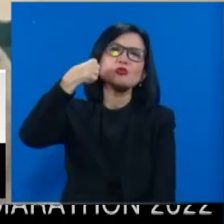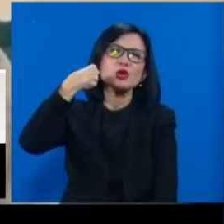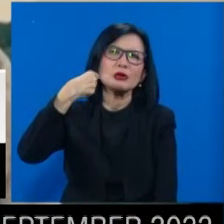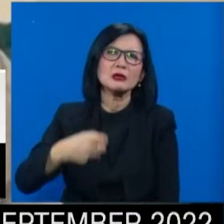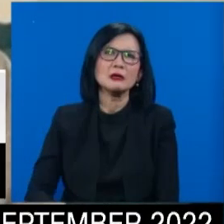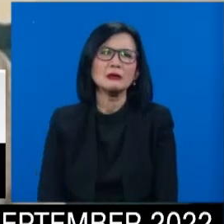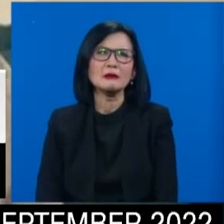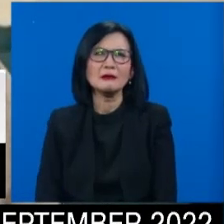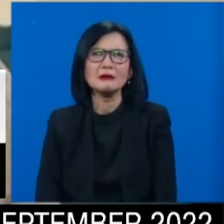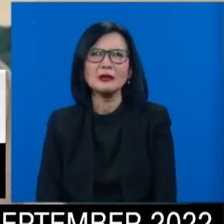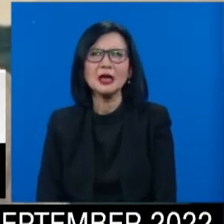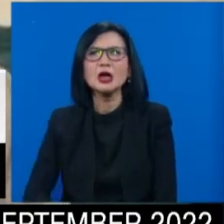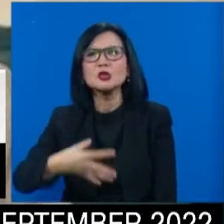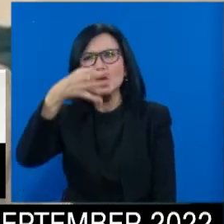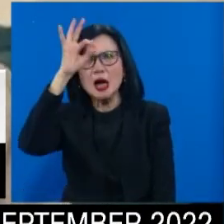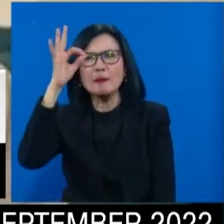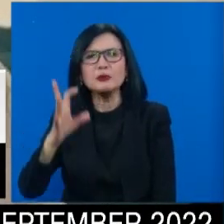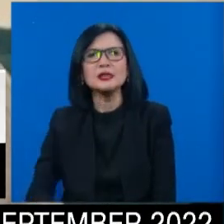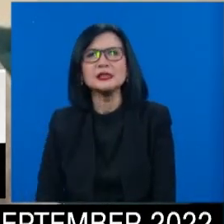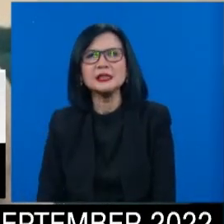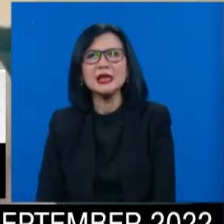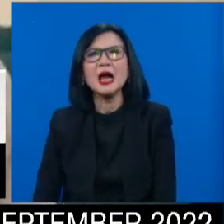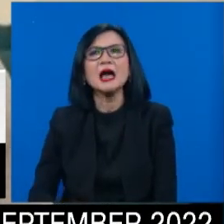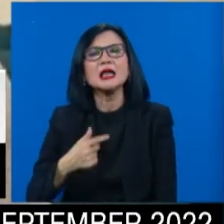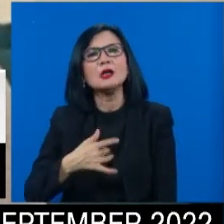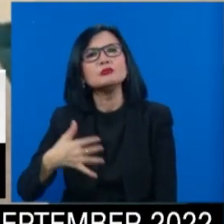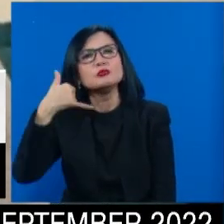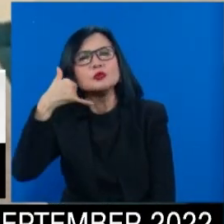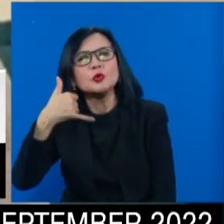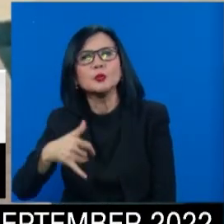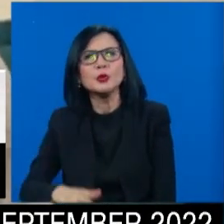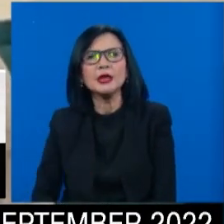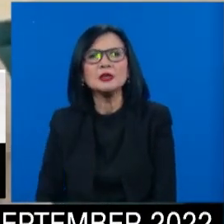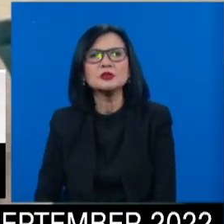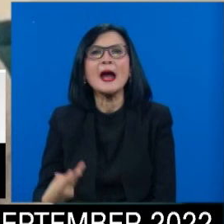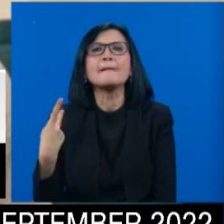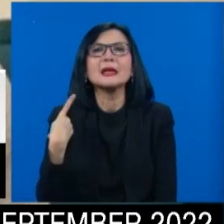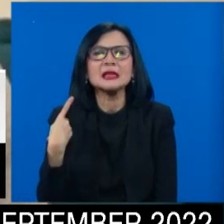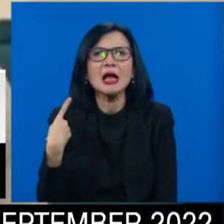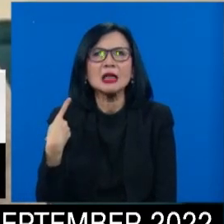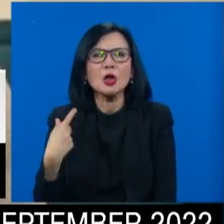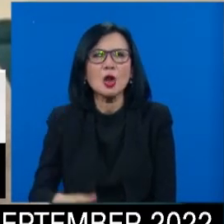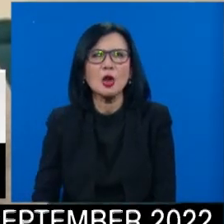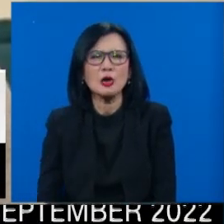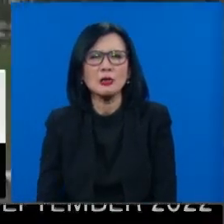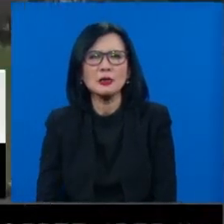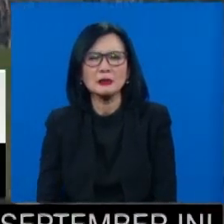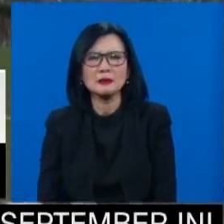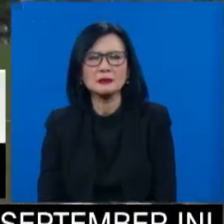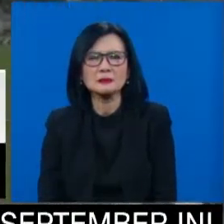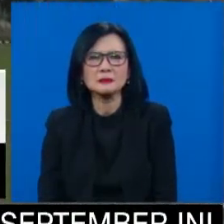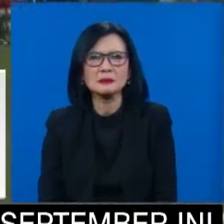gak lama kemudian, si polwan menghubungi tim rekan kerjanya, minta tolong, karena keluarga sama PLW udah rame di